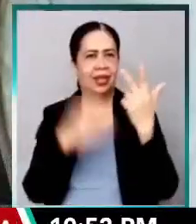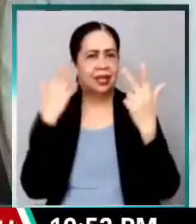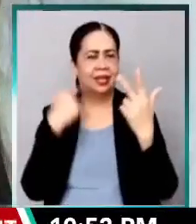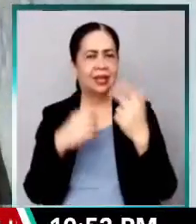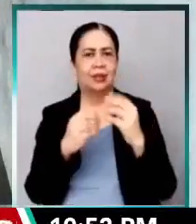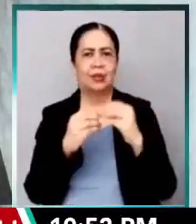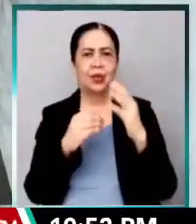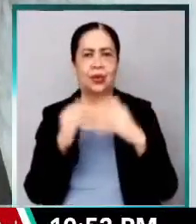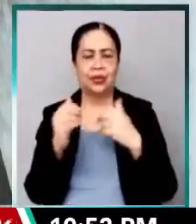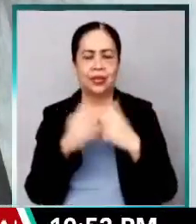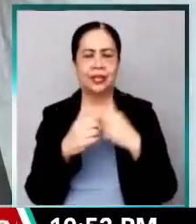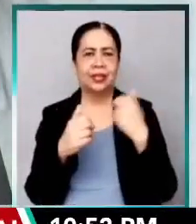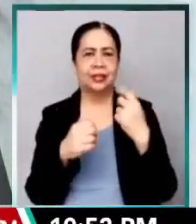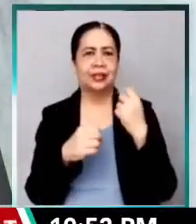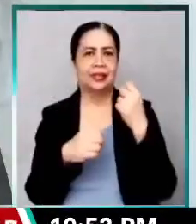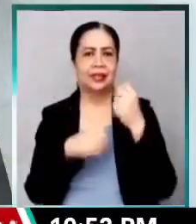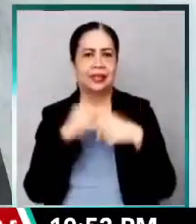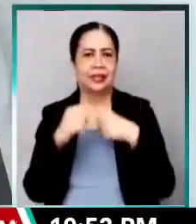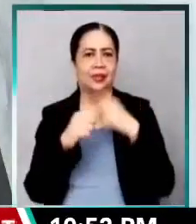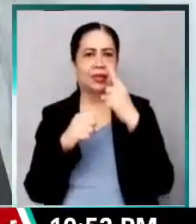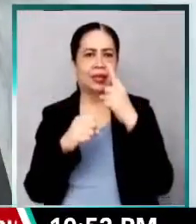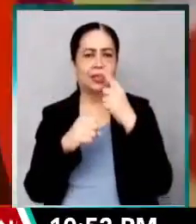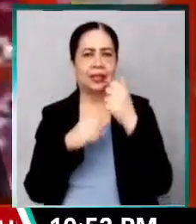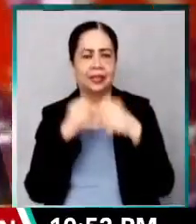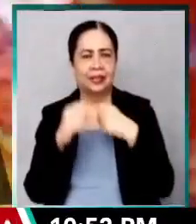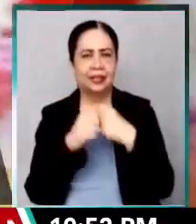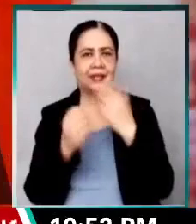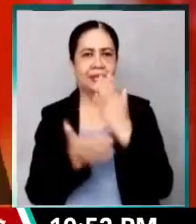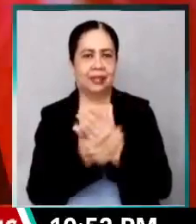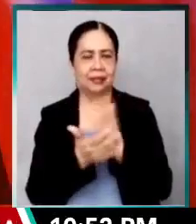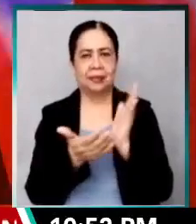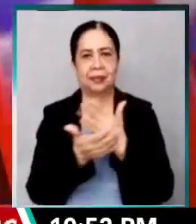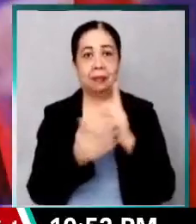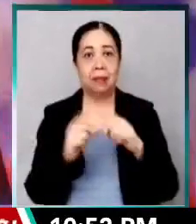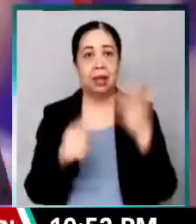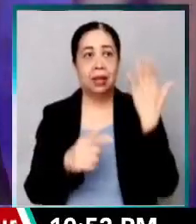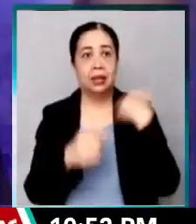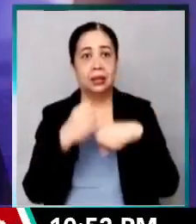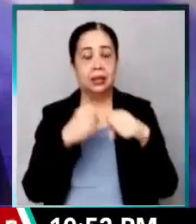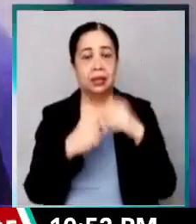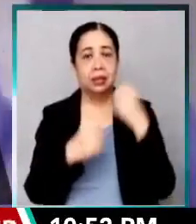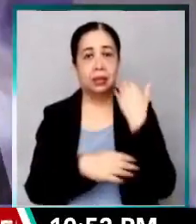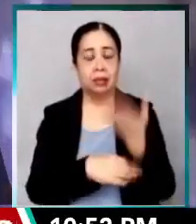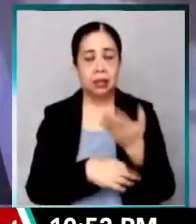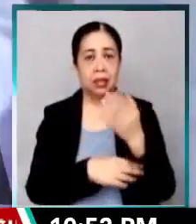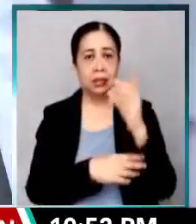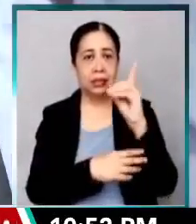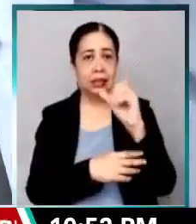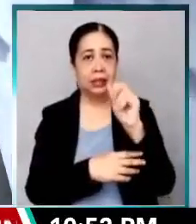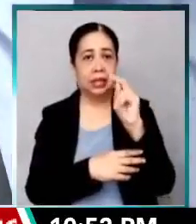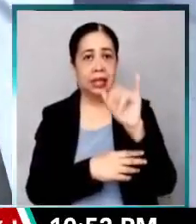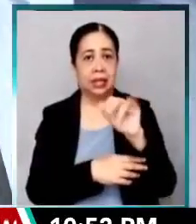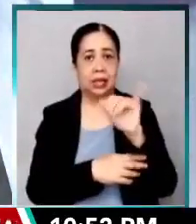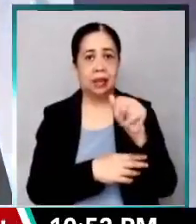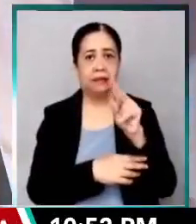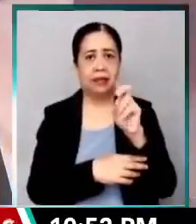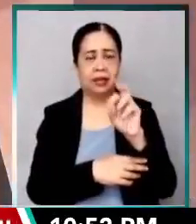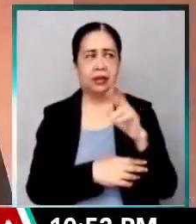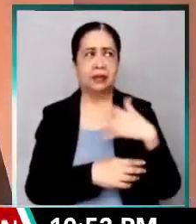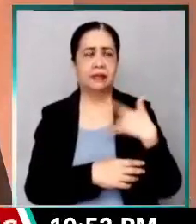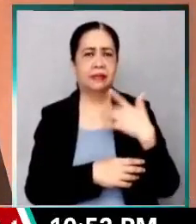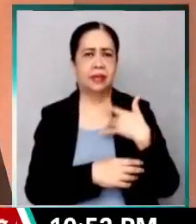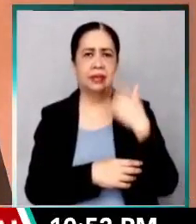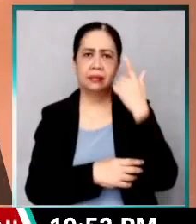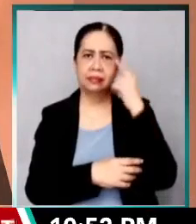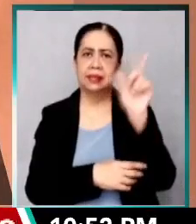silang tumigil sa pagkanta. Pero last year, nang mamatay ang kasamahan nilang si Danny Javier, naramdaman daw nilang panahon na para